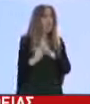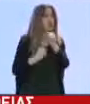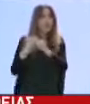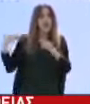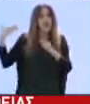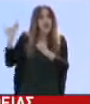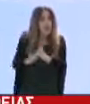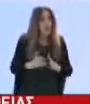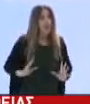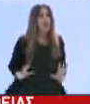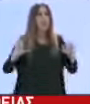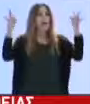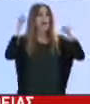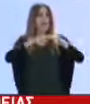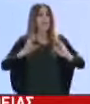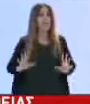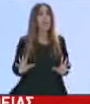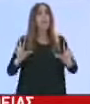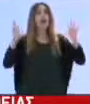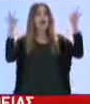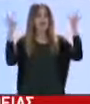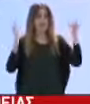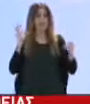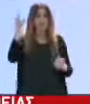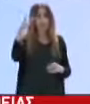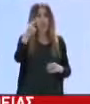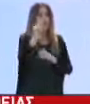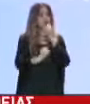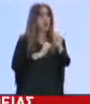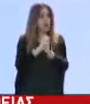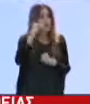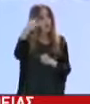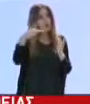Εθνικής Ανεξαρτησίας, τότε θα κάνουμε όλοι τον απολογισμό μας.